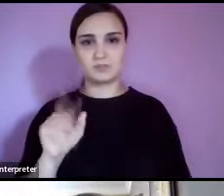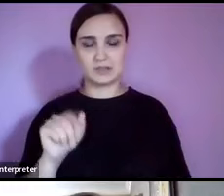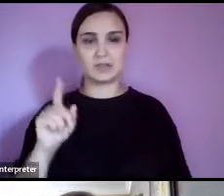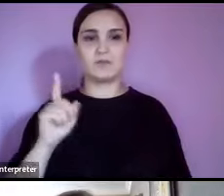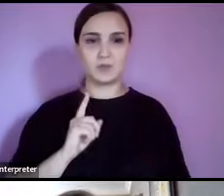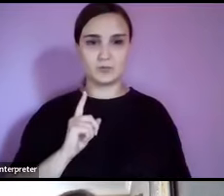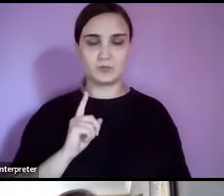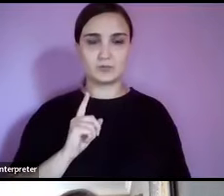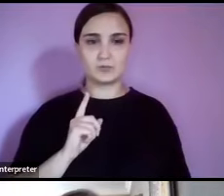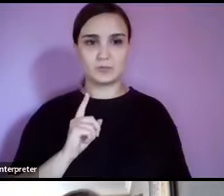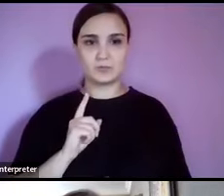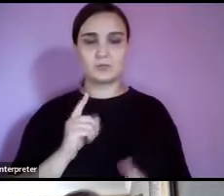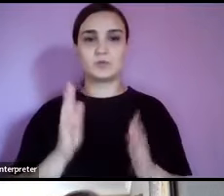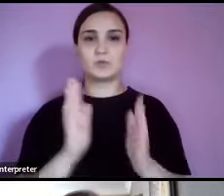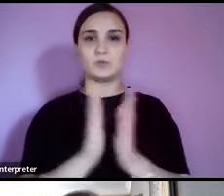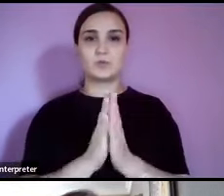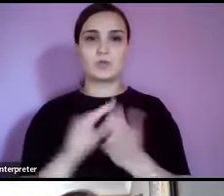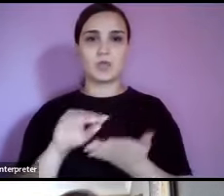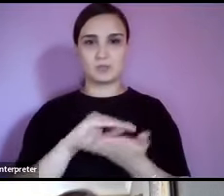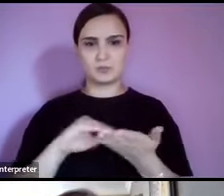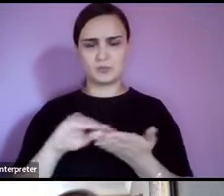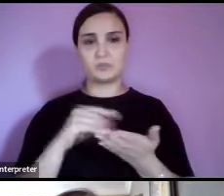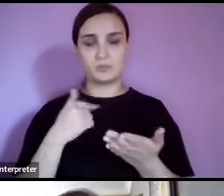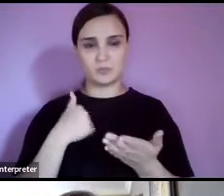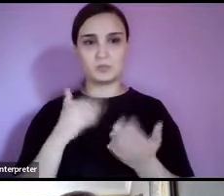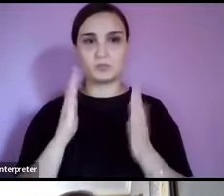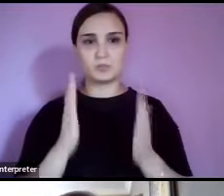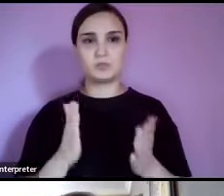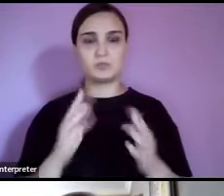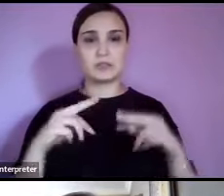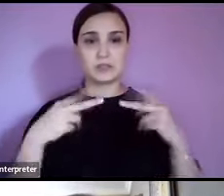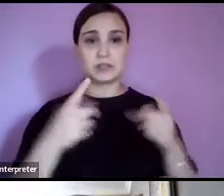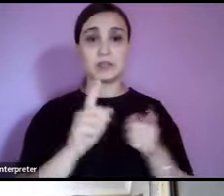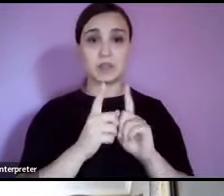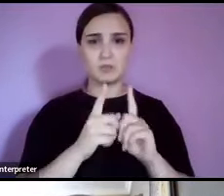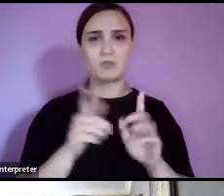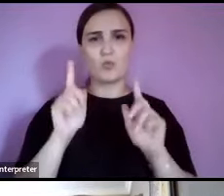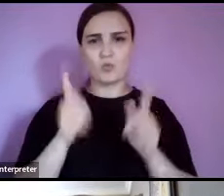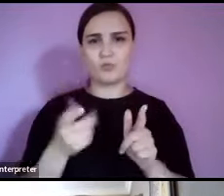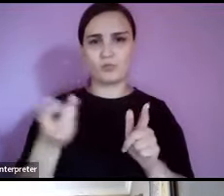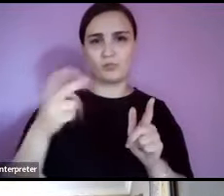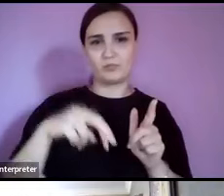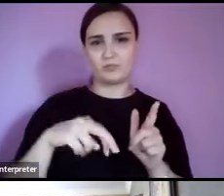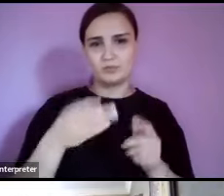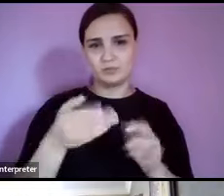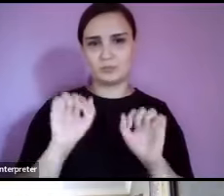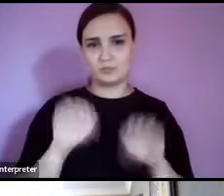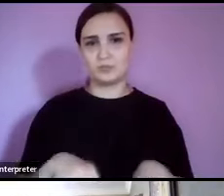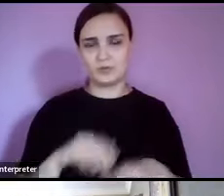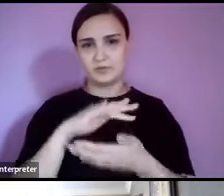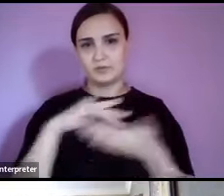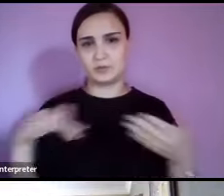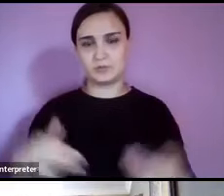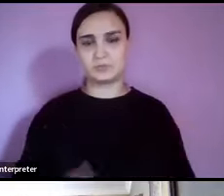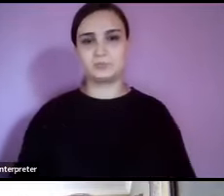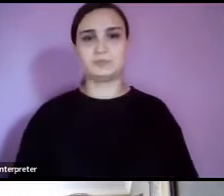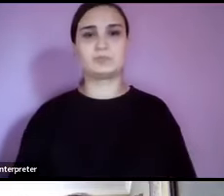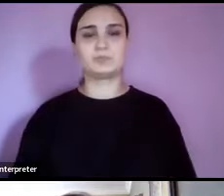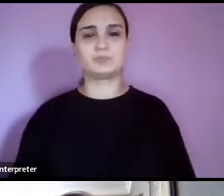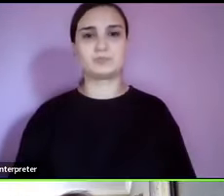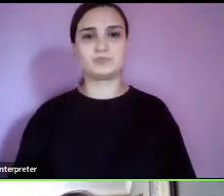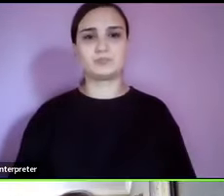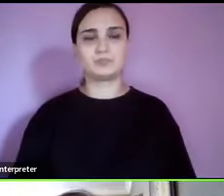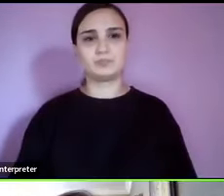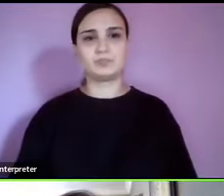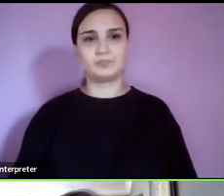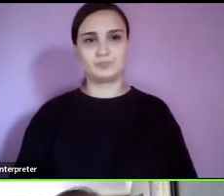დაველოდოთ და თუ არა დაგთხოვთ, რომ გაიმეოროთ და მე უზრუნველყოფთ, მაგრამ თამთა ჩვენთან არის, ასე რომ შეგვიძლია განვაგრძოთ.